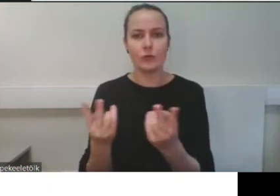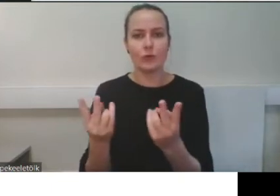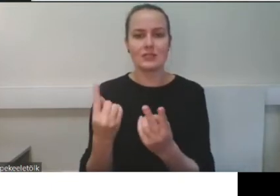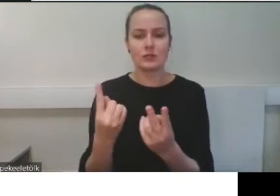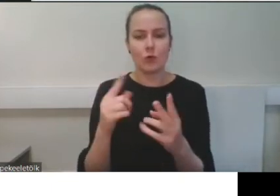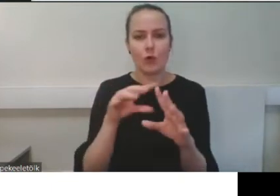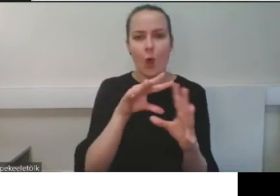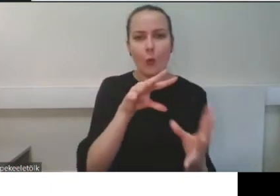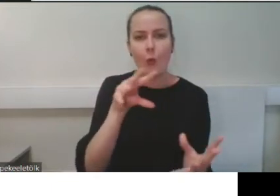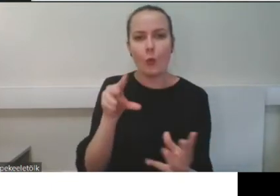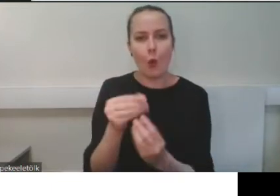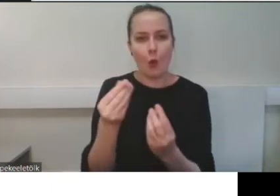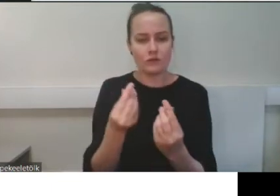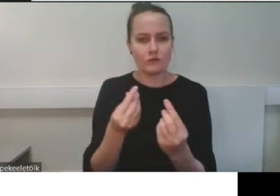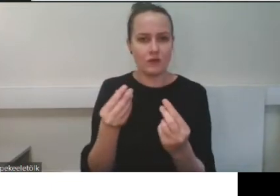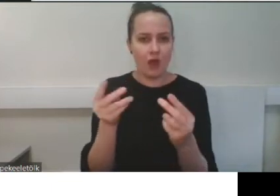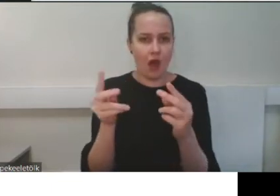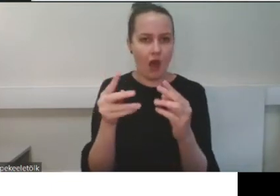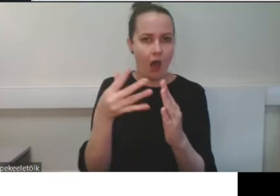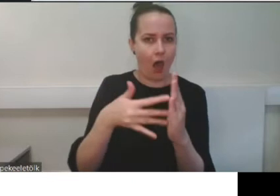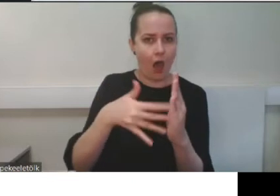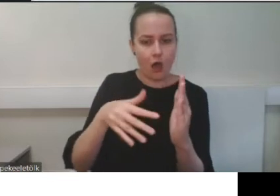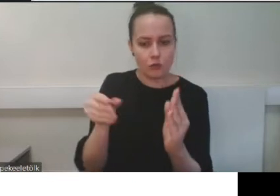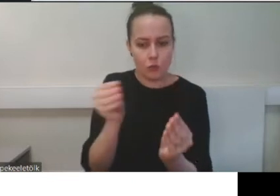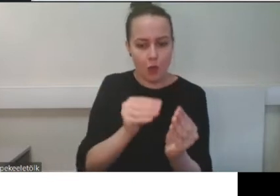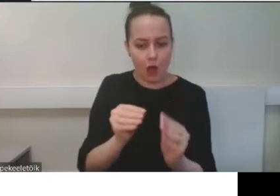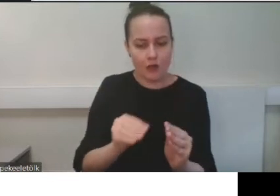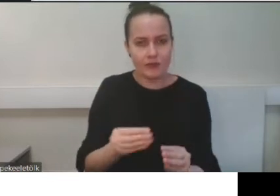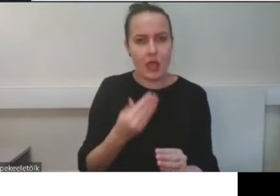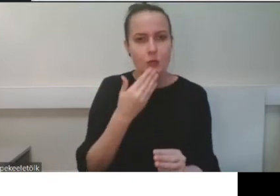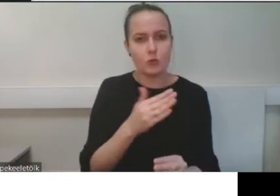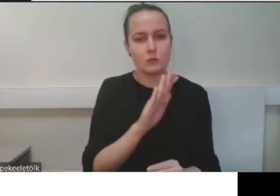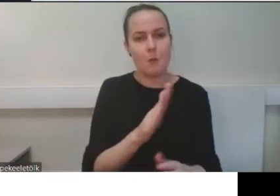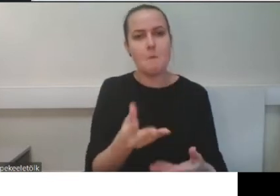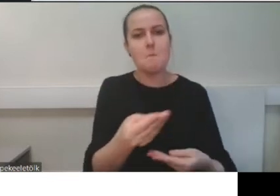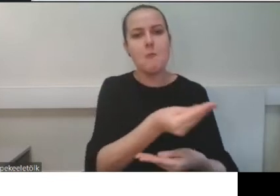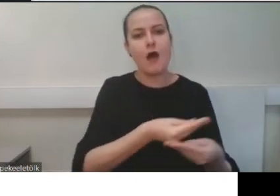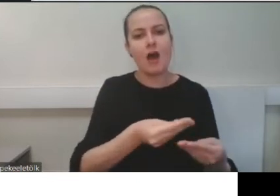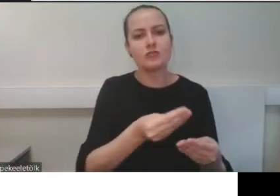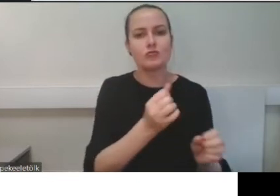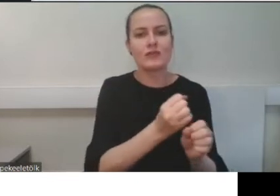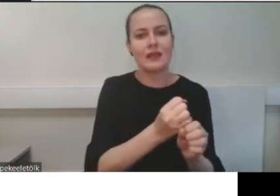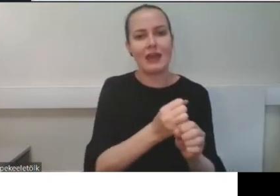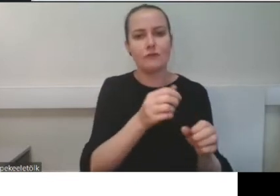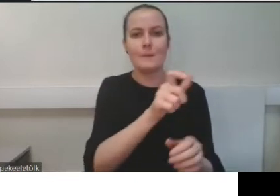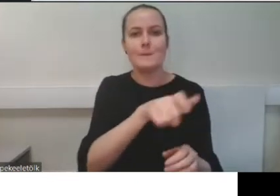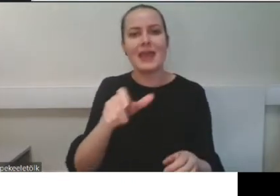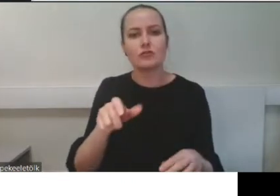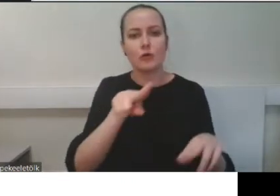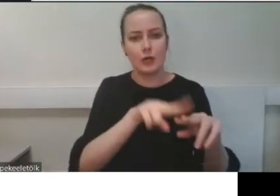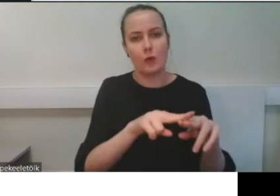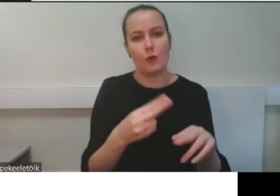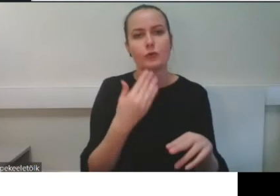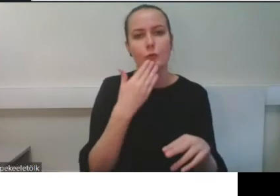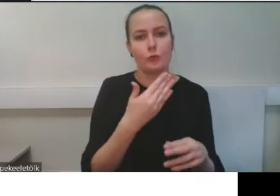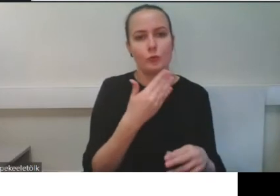mitte ametliku puudega inimesele, vaid inimesele, kellel on mingist siis teissugusest kas tervislikust seisundist või vanusest